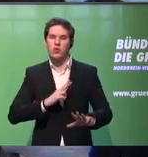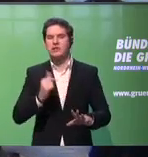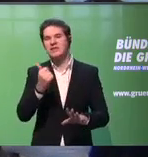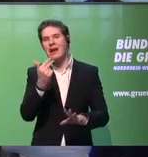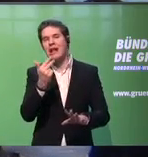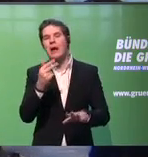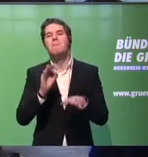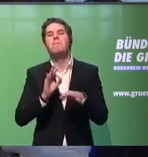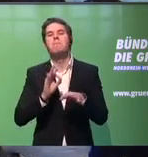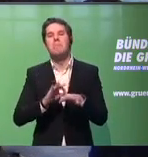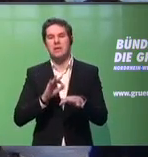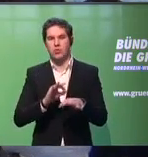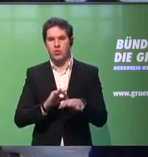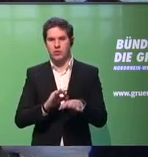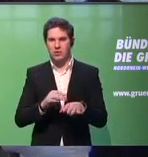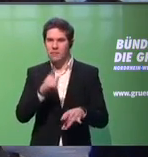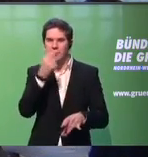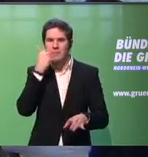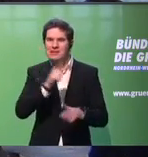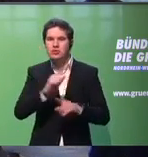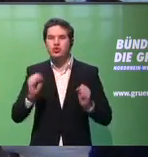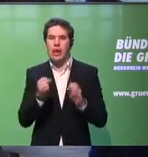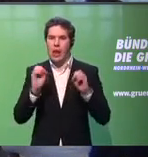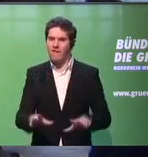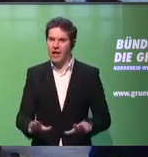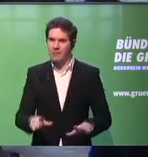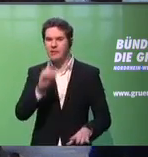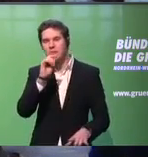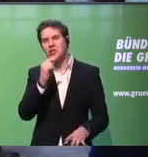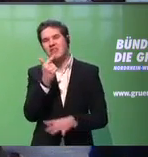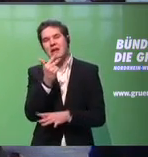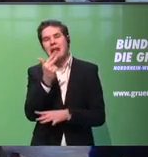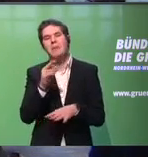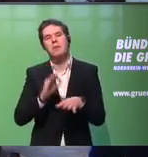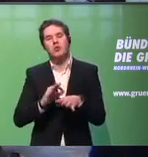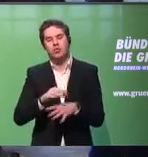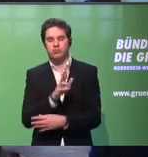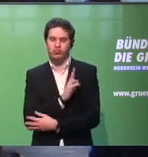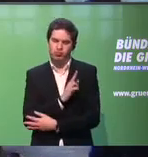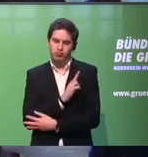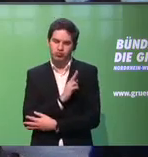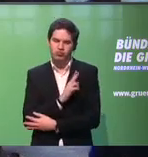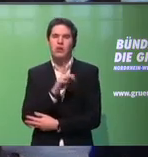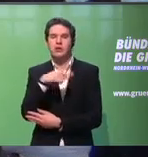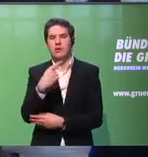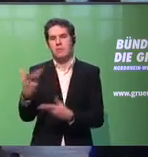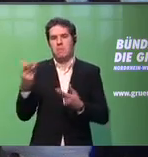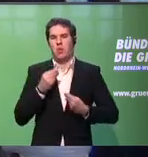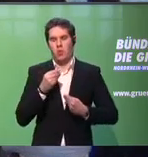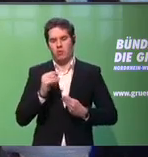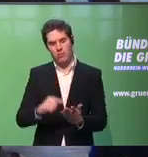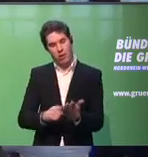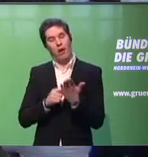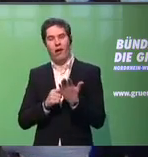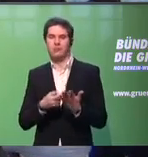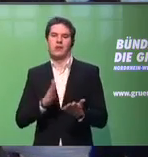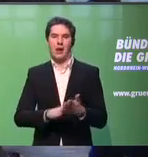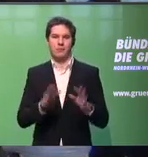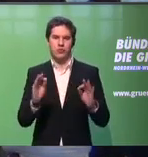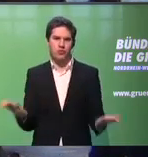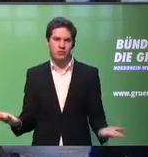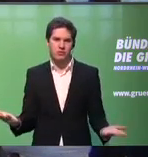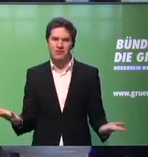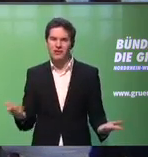dann sofort das Handtuch werfen, sondern vielleicht so 3-4 Minuten investieren in diesen Vorgang, aber dann klappt das auch ganz wunderbar. Also mit diesem